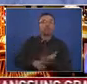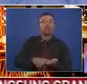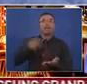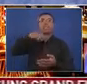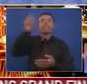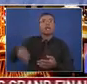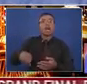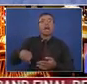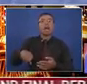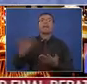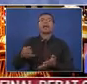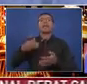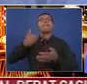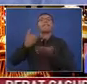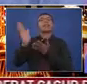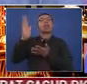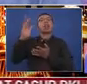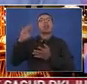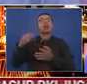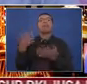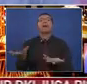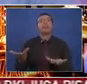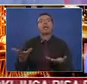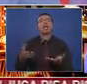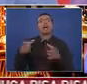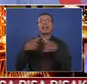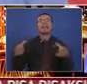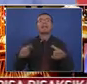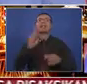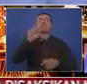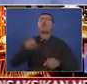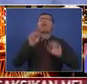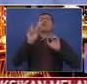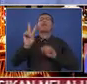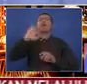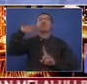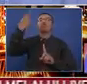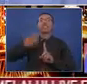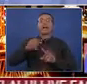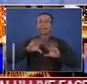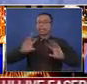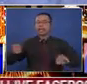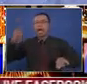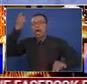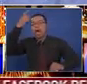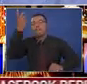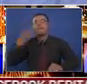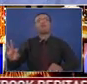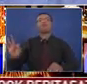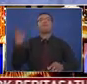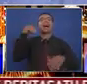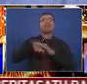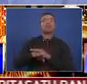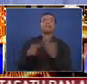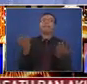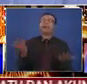bagaimana kita membatalkan reklamasi yang akan menghasilkan 1,2 juta tenaga kerja menyerap 1,2 juta